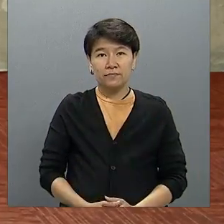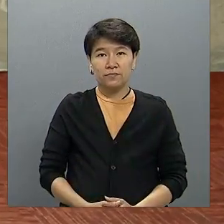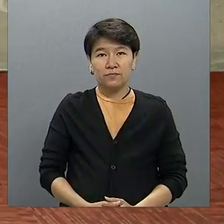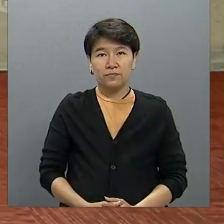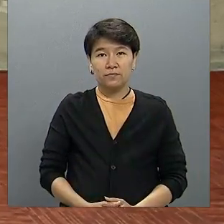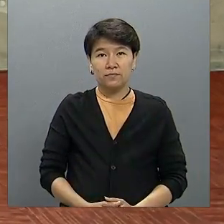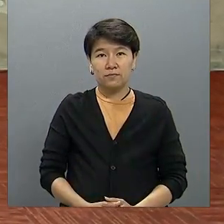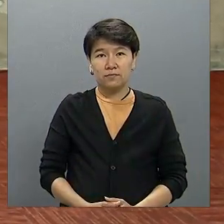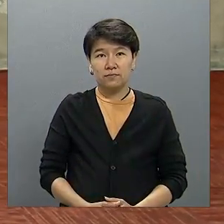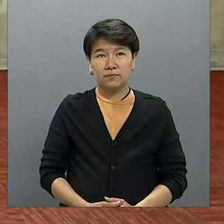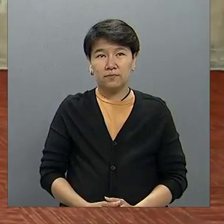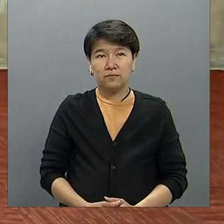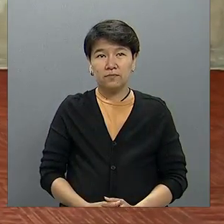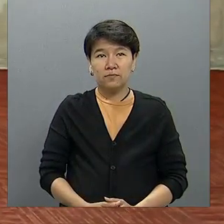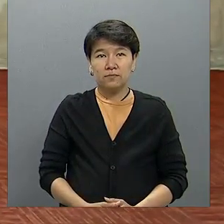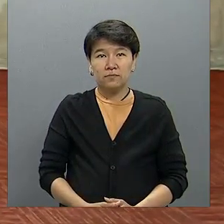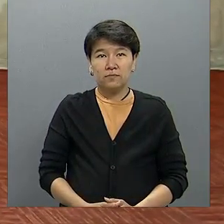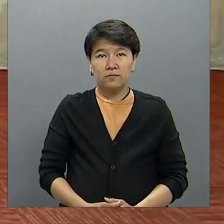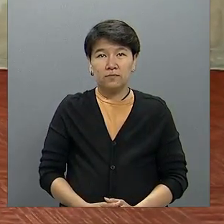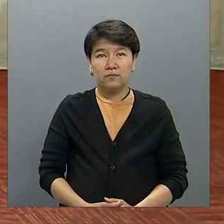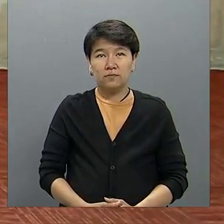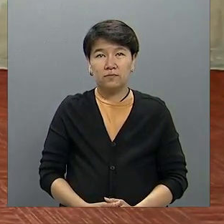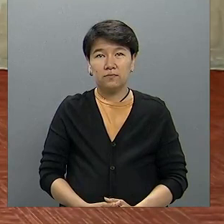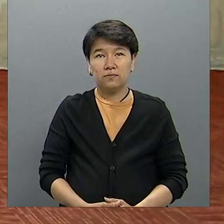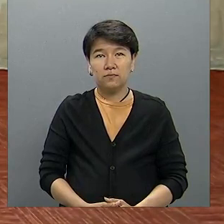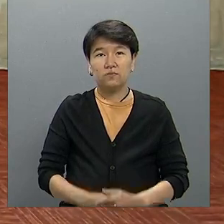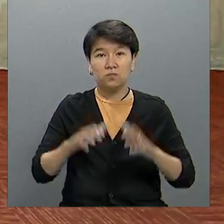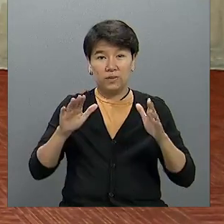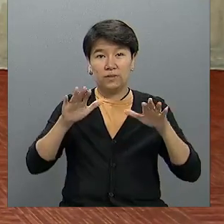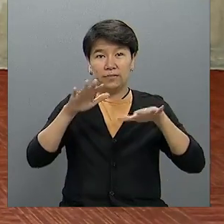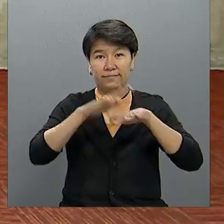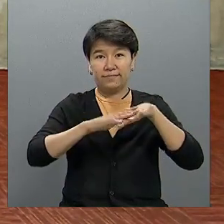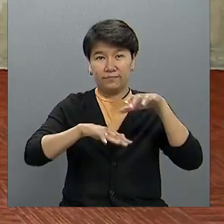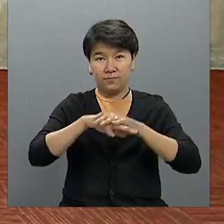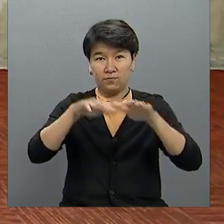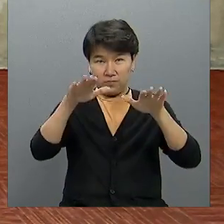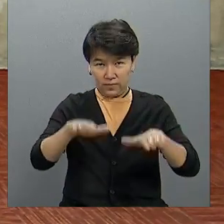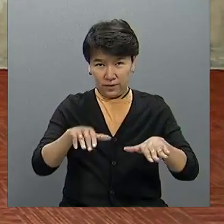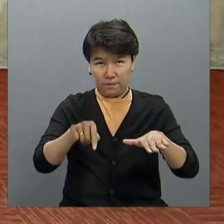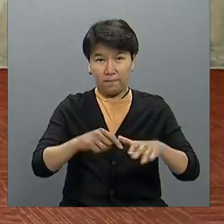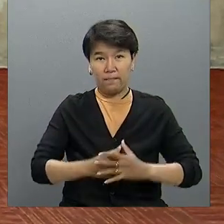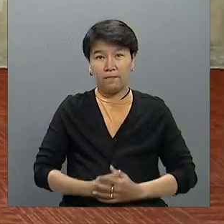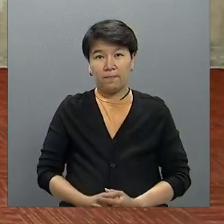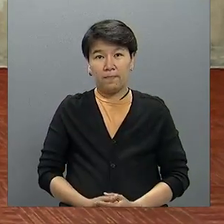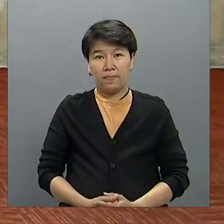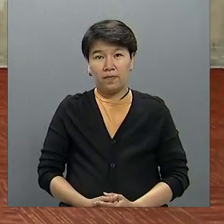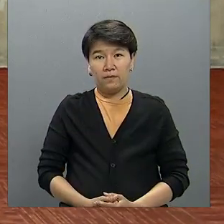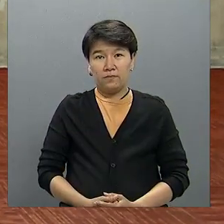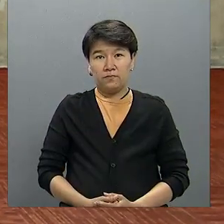นี้จากนั้นนะคะก็ให้เอามือนะคะทั้งสองข้างแตะที่พื้นนะคะพร้อมกับจิกปลายเท้า